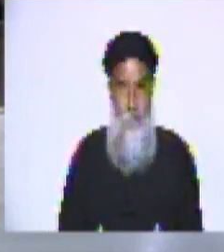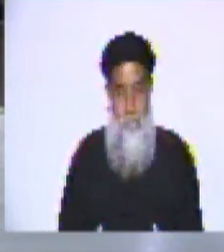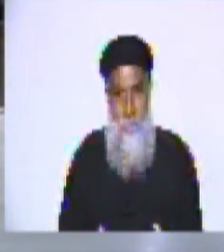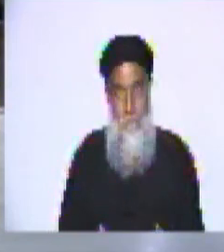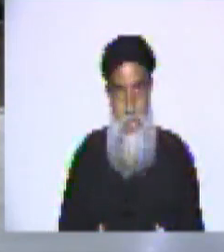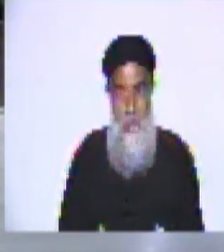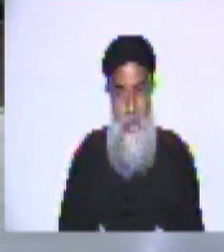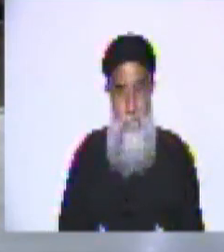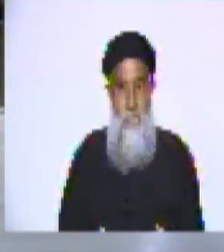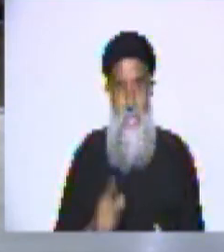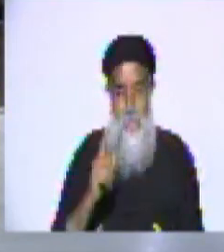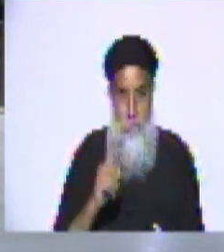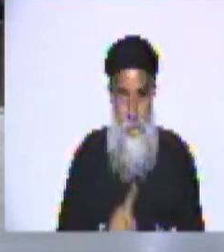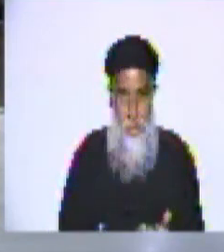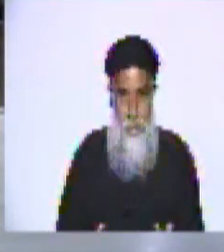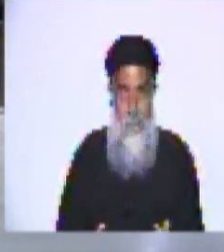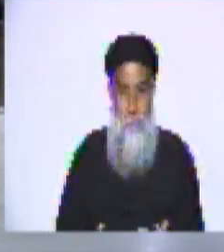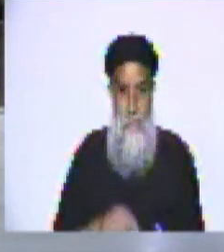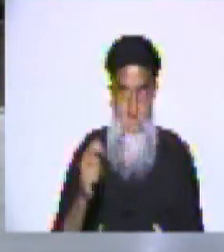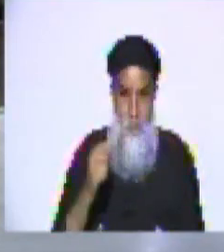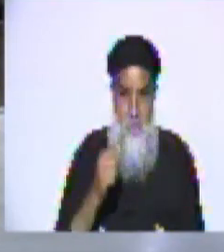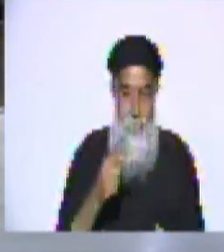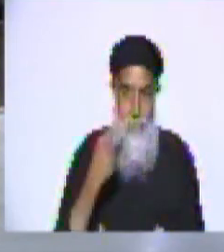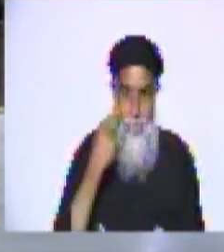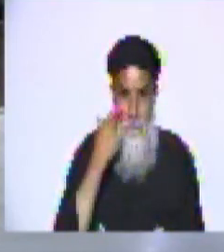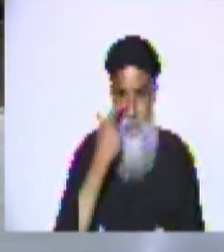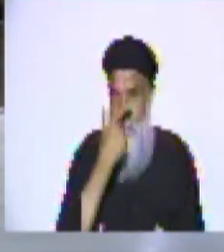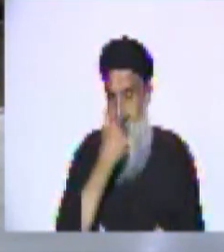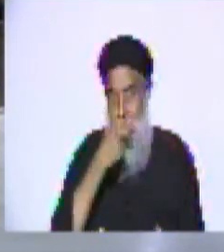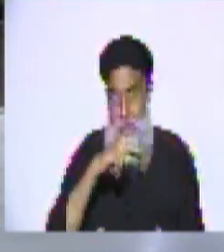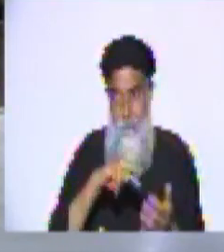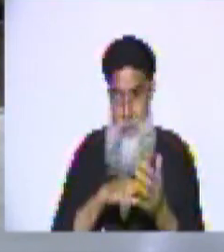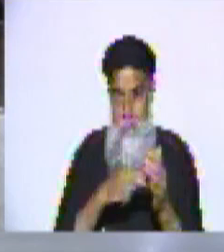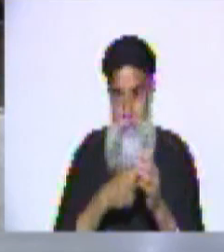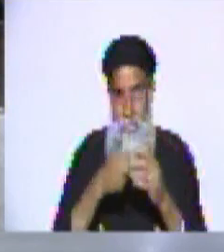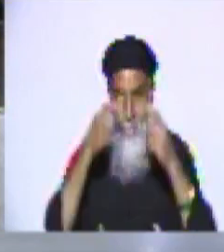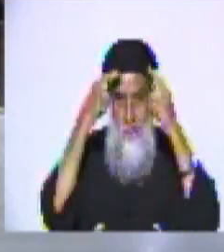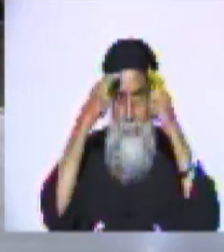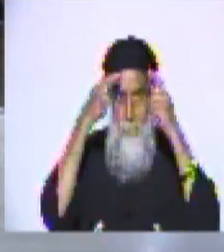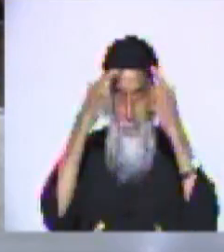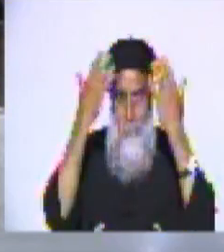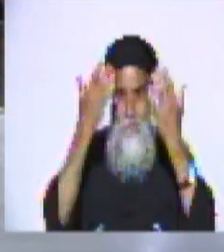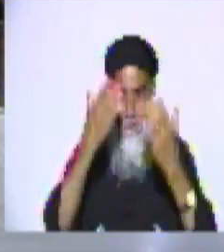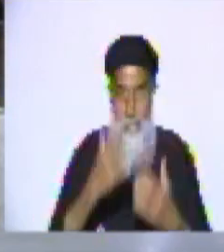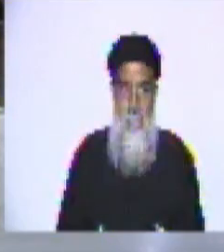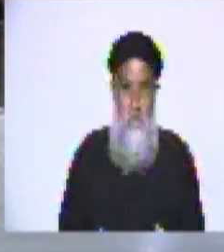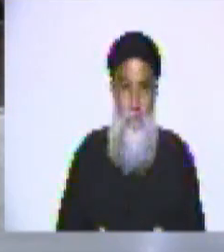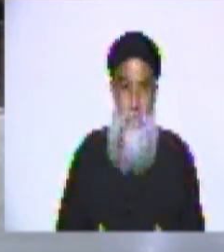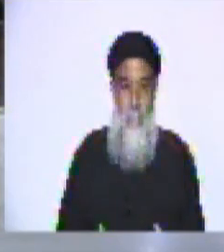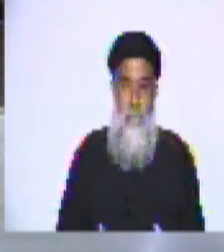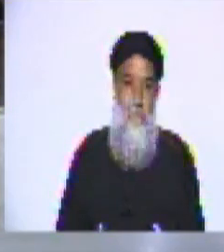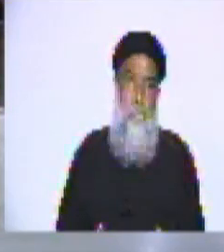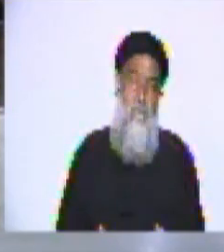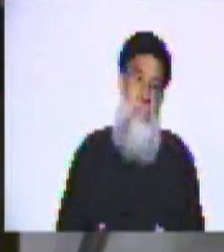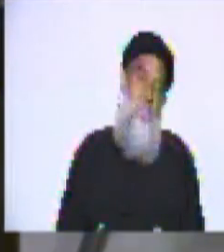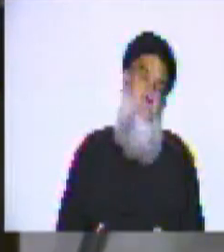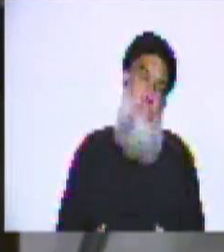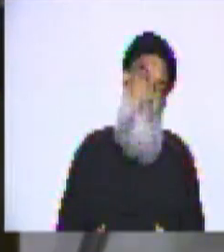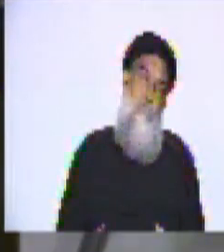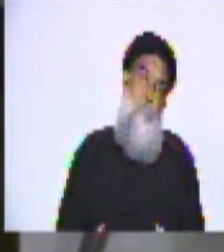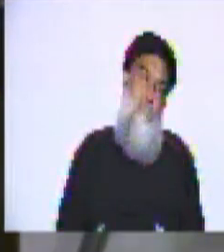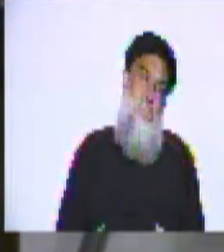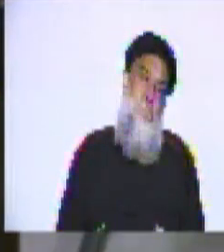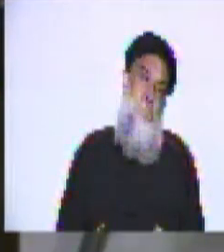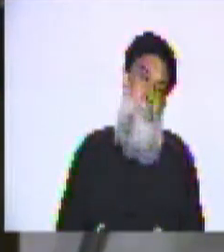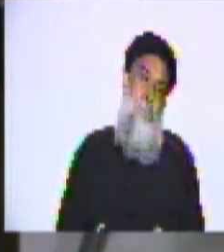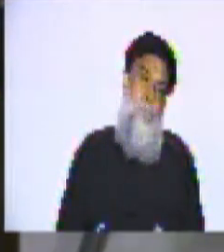بحقق حاجة، إن هو لما قال إن يروا أعمالكم فمجدوا أباكم، هل دي خطية؟ لا حلو، بس ما